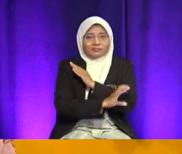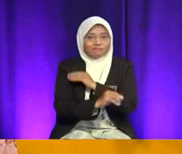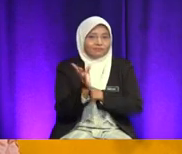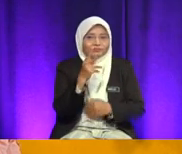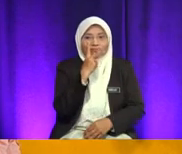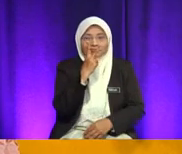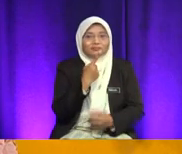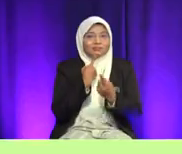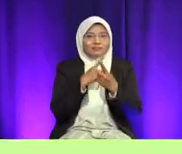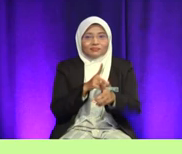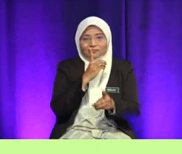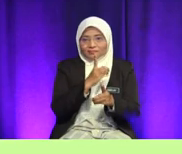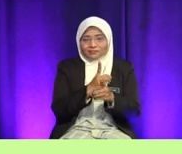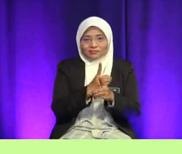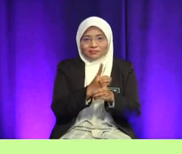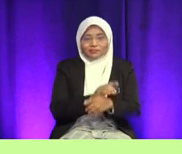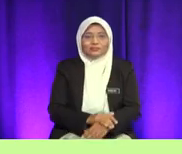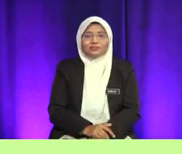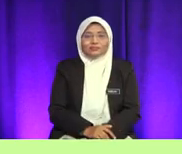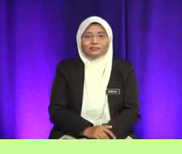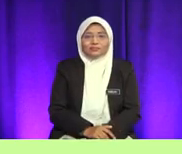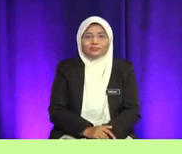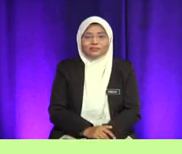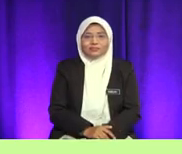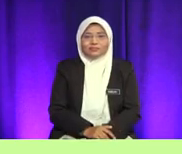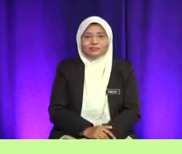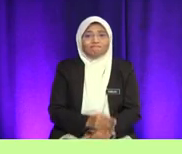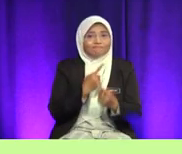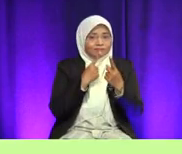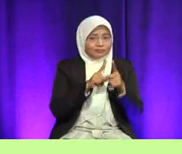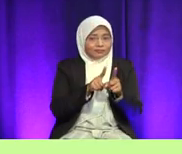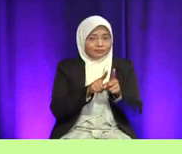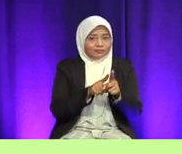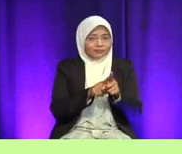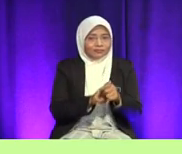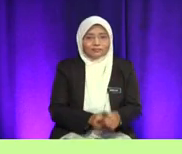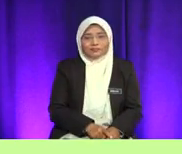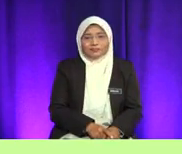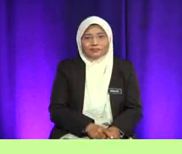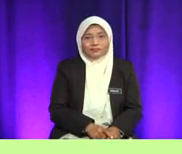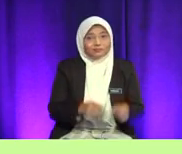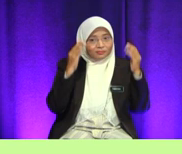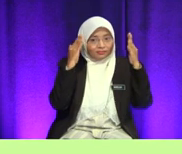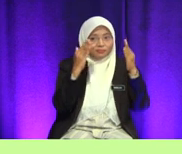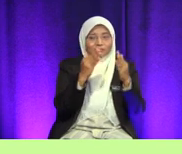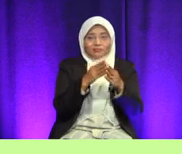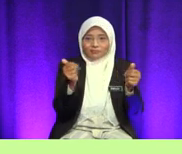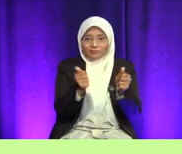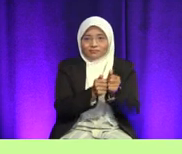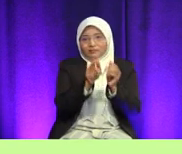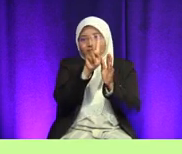peranan rakyat untuk mengukuhkan pertahanan negara adalah dengan keselamatan negara